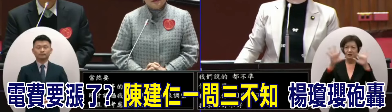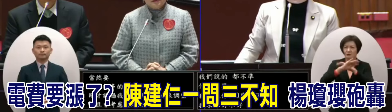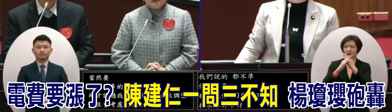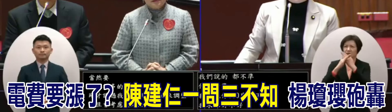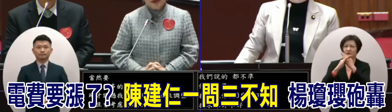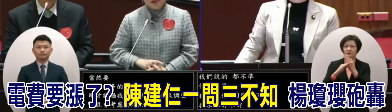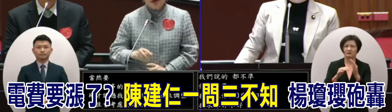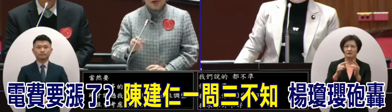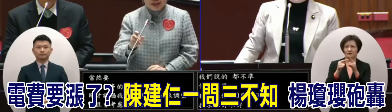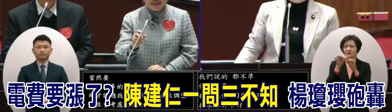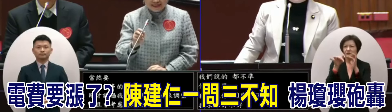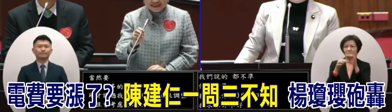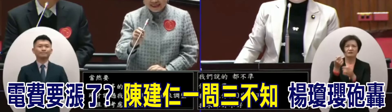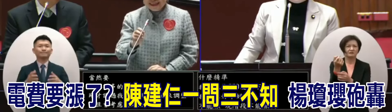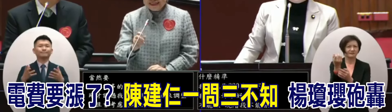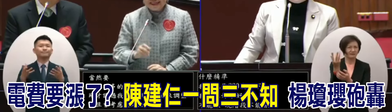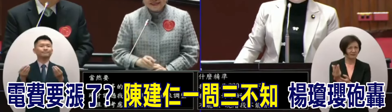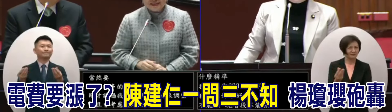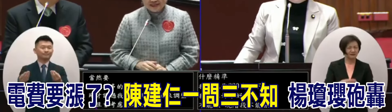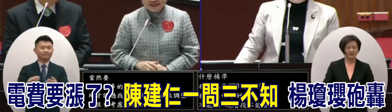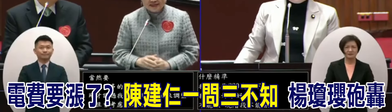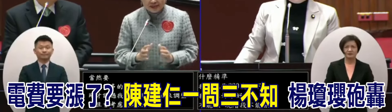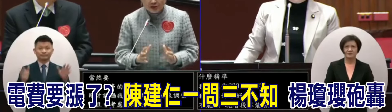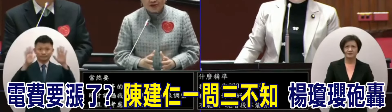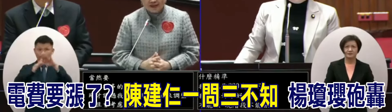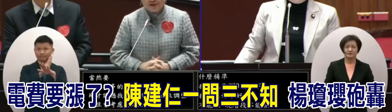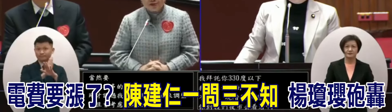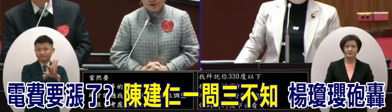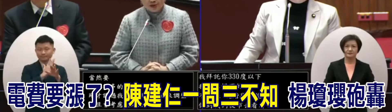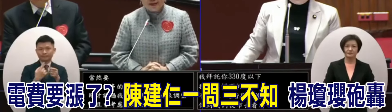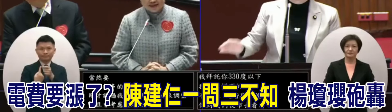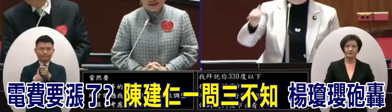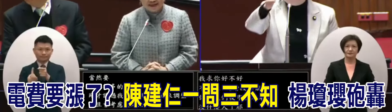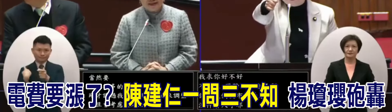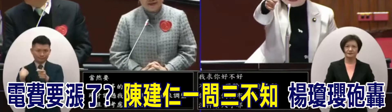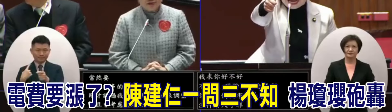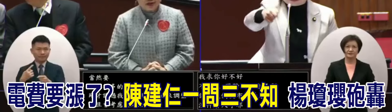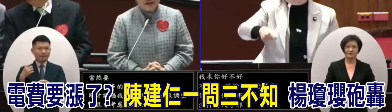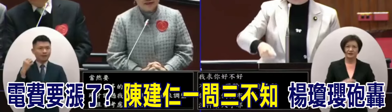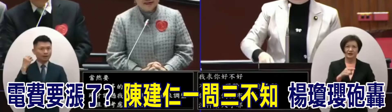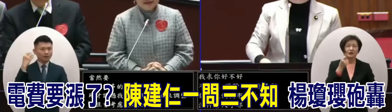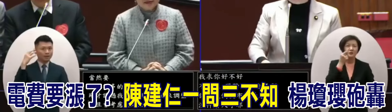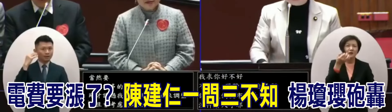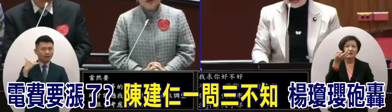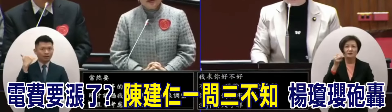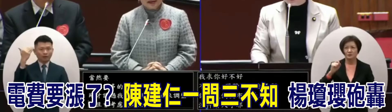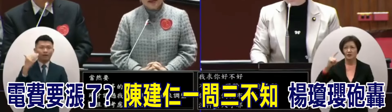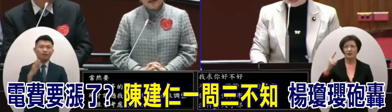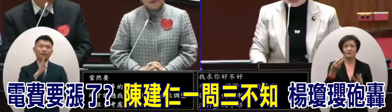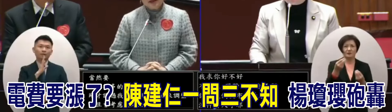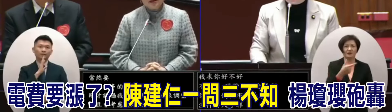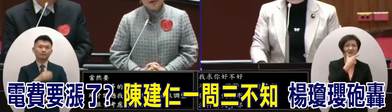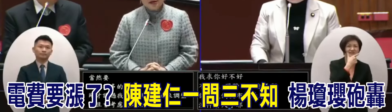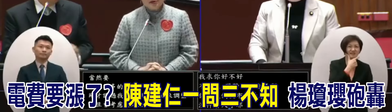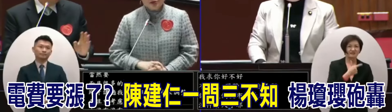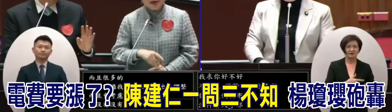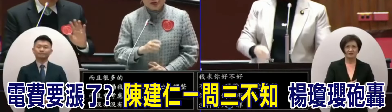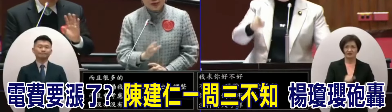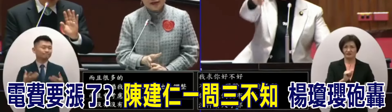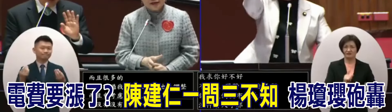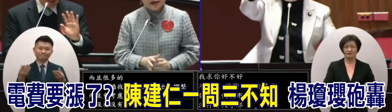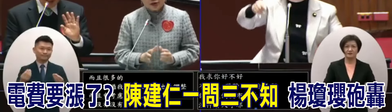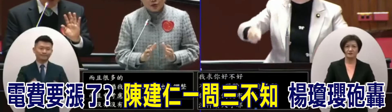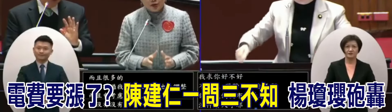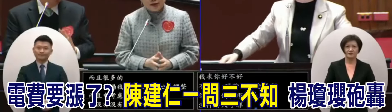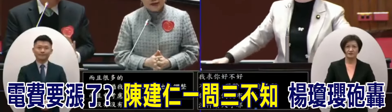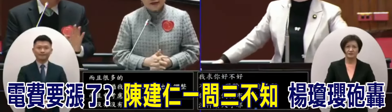人啊呢？ 没有没有，夜市。夜市其实在去年都创新高， 薪资不涨，你还笑得出来？ 没有， 所以 说